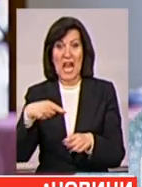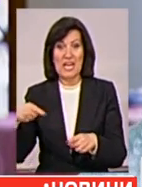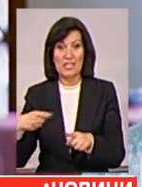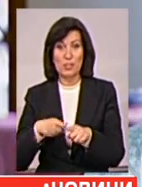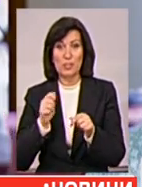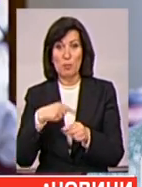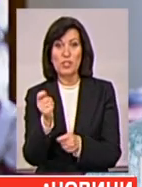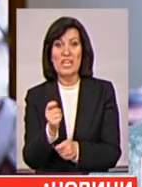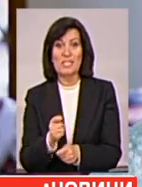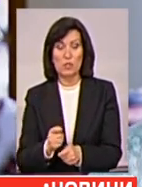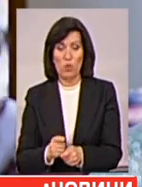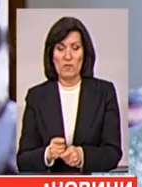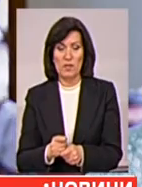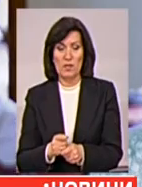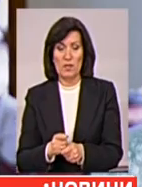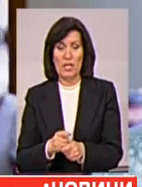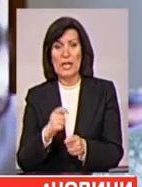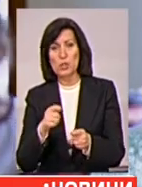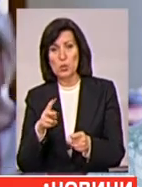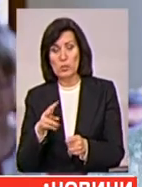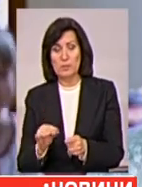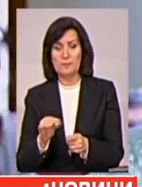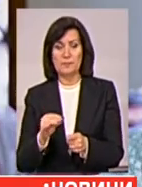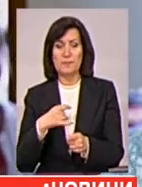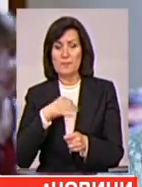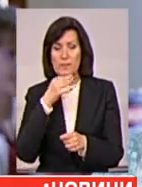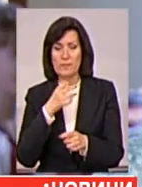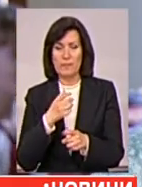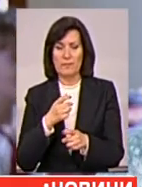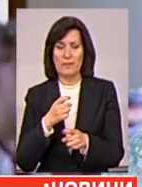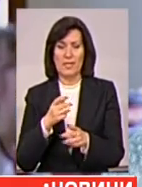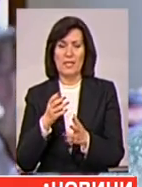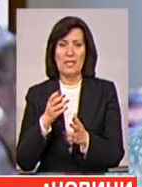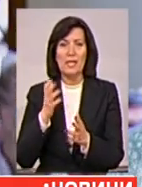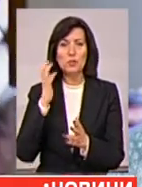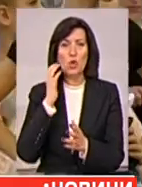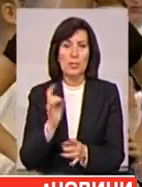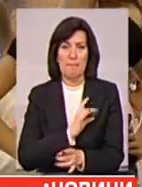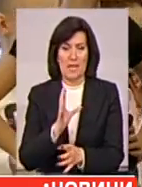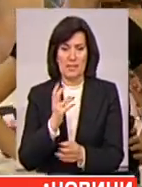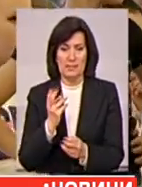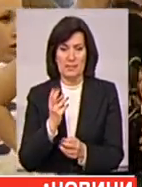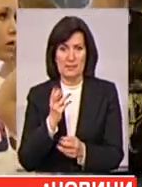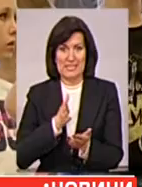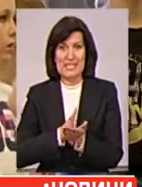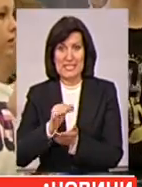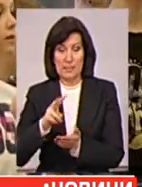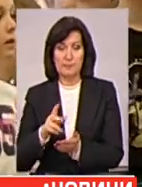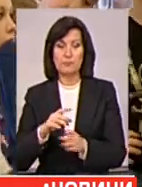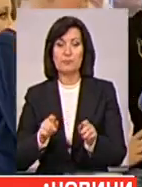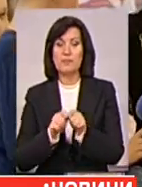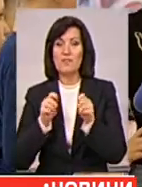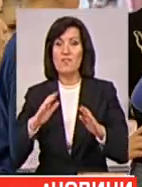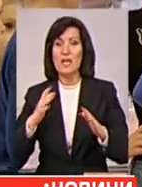можна розрисовувати. Розрисовувати рисунки, наприклад. Мені подобається більше всього стиль, це чорно-білий. Відкриває концерт співачка